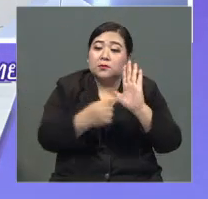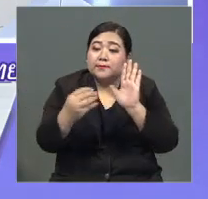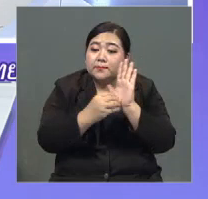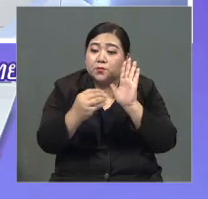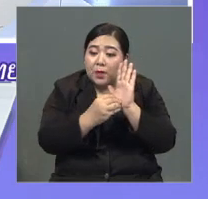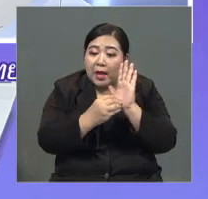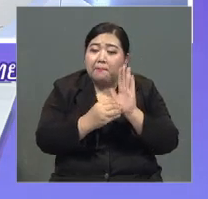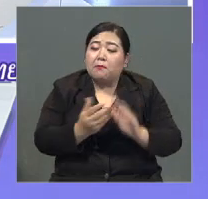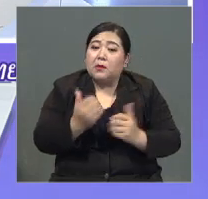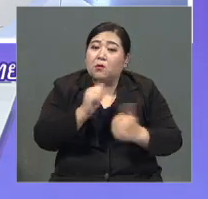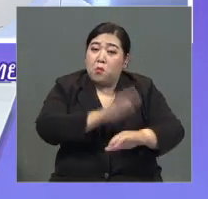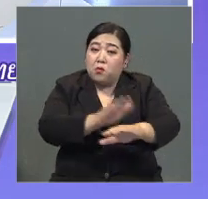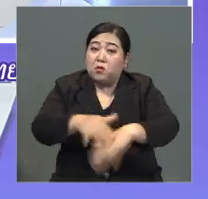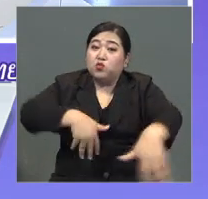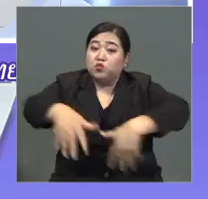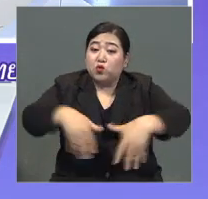ครั Hungarian